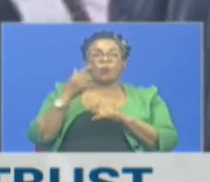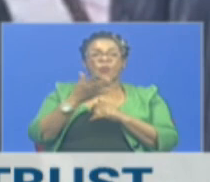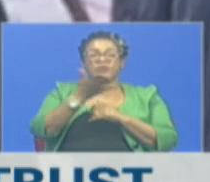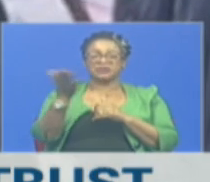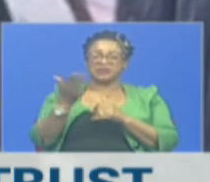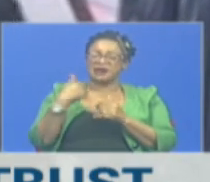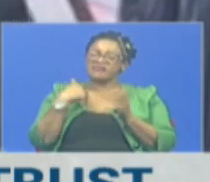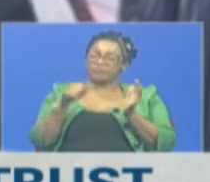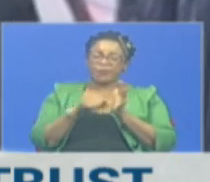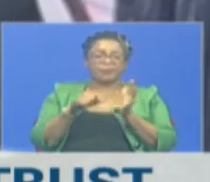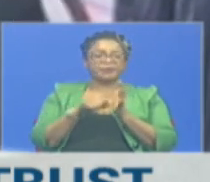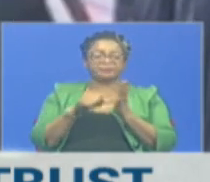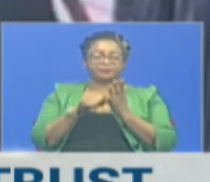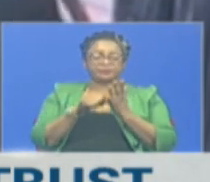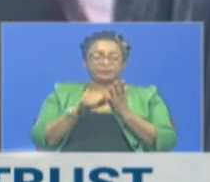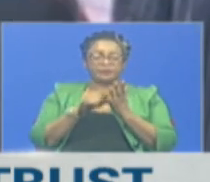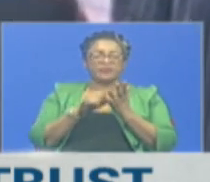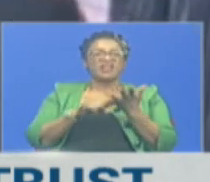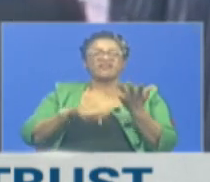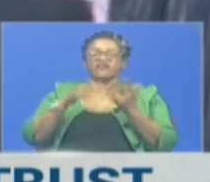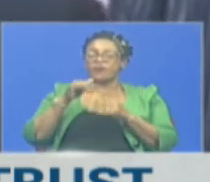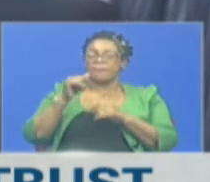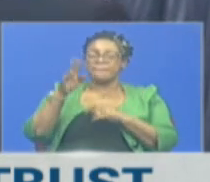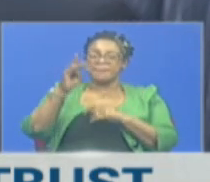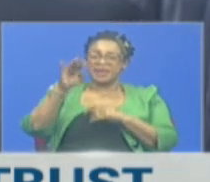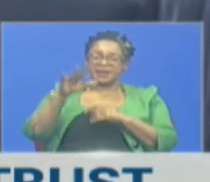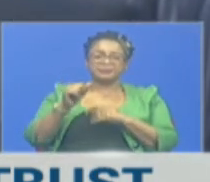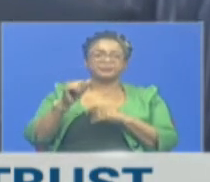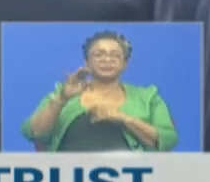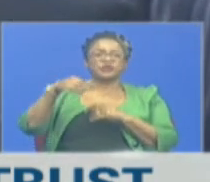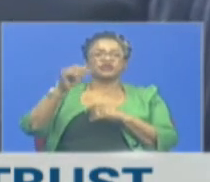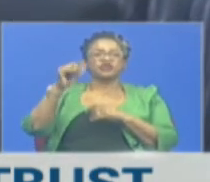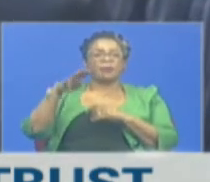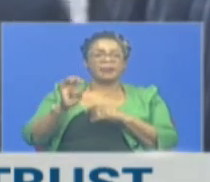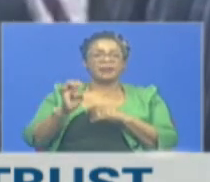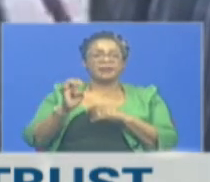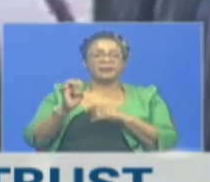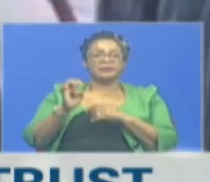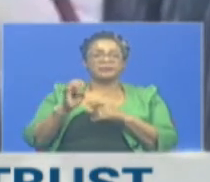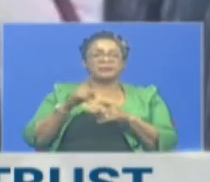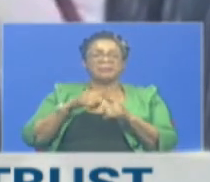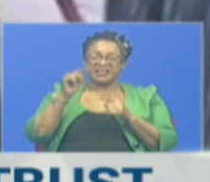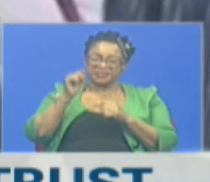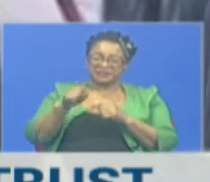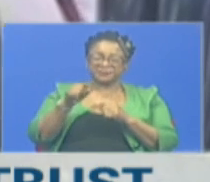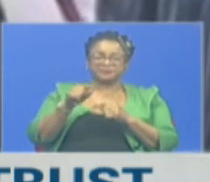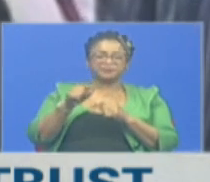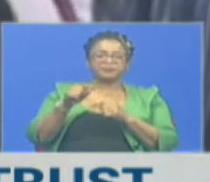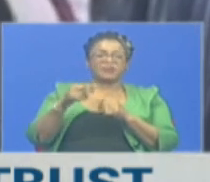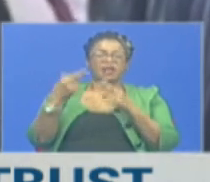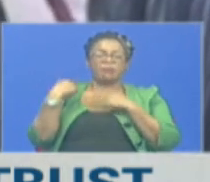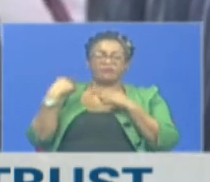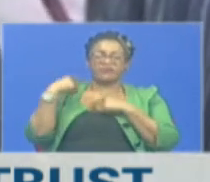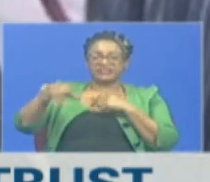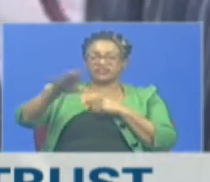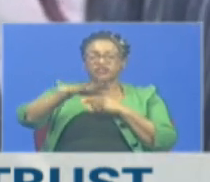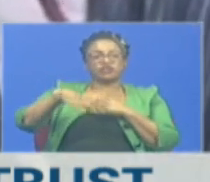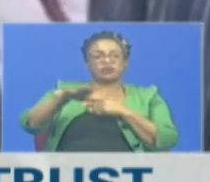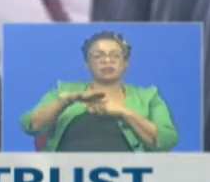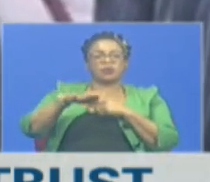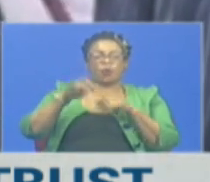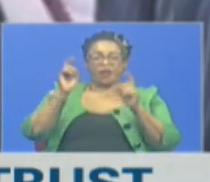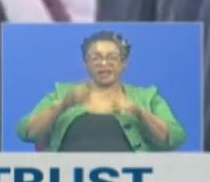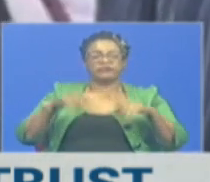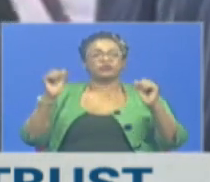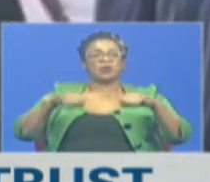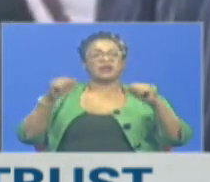shida, wametoka Mbeya, wametoka Njombe, na mimi ndio mwenye dhamana ya huu mkoa. Kwa ndugu zangu tuweze kuelewana hivyo, na